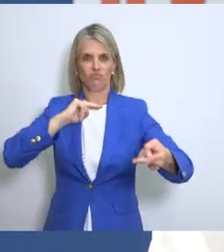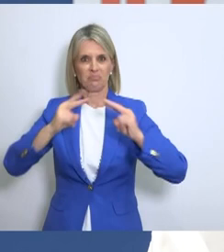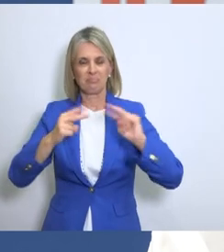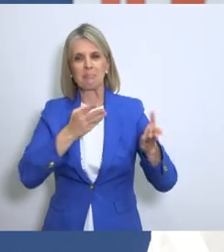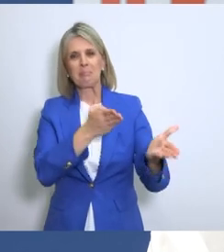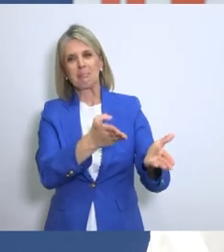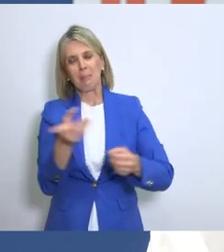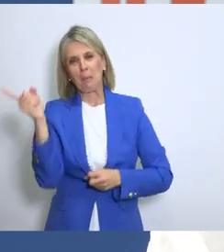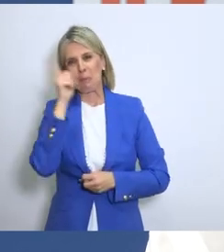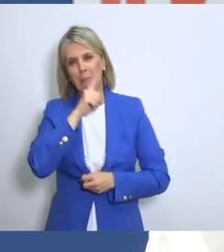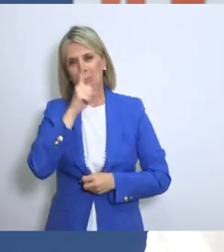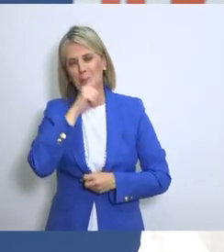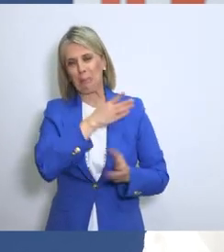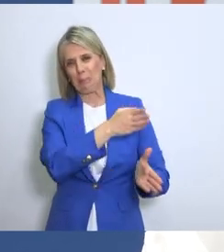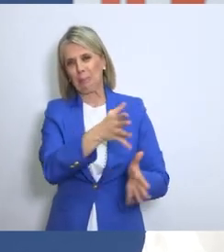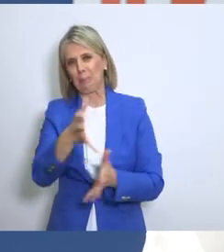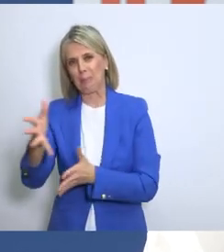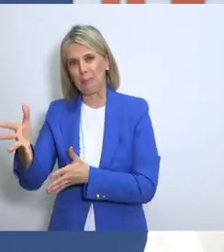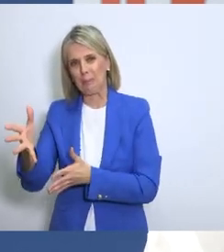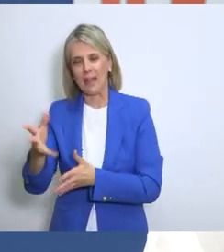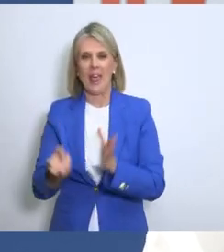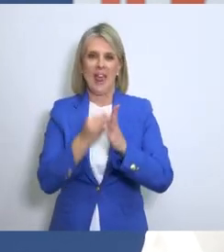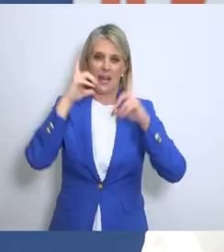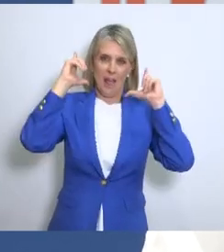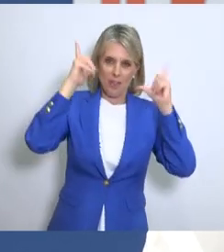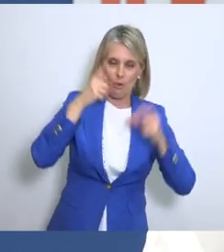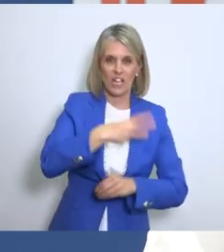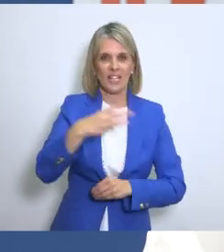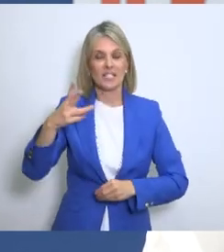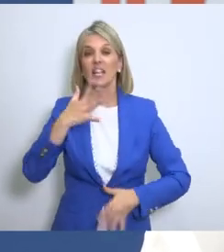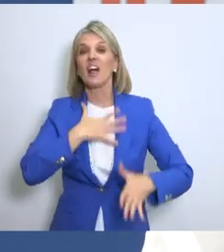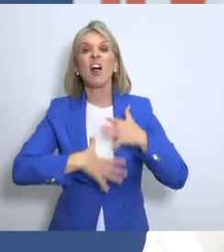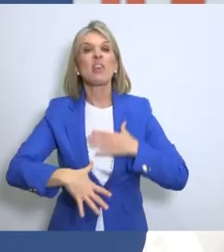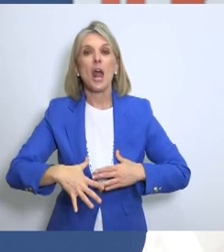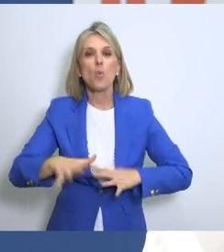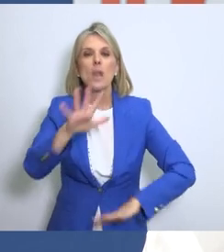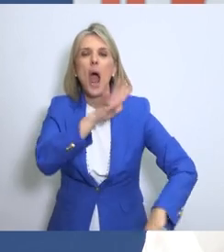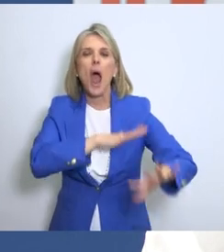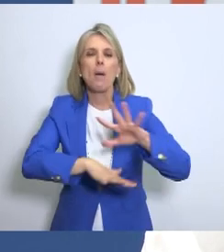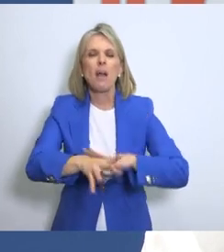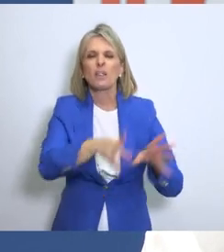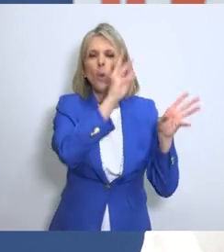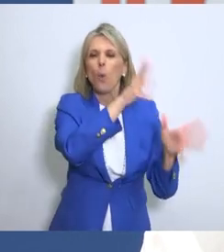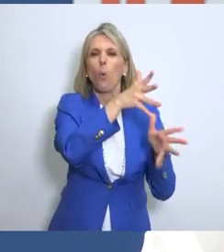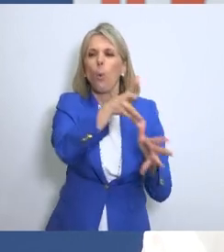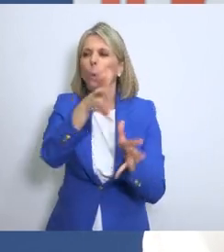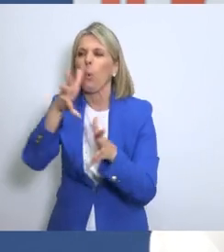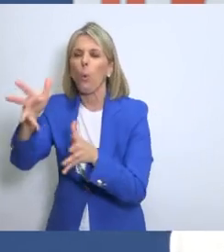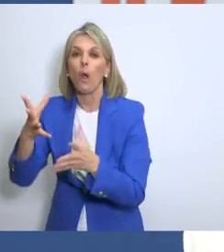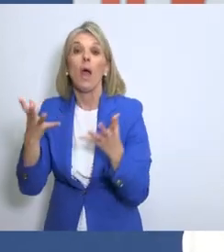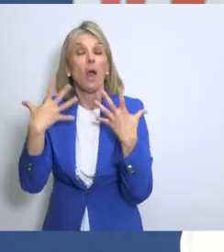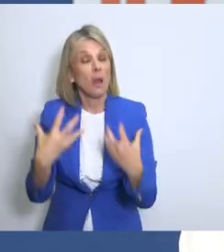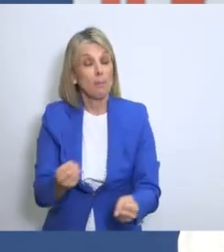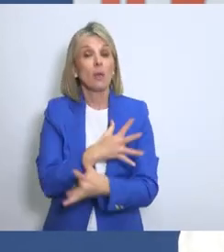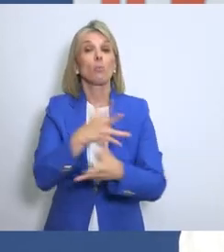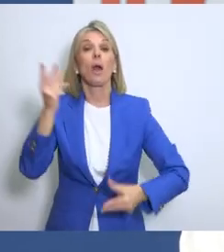Νέα Δημοκρατία, ΣΥΡΙΖΑ, όλο το αστικό πολιτικό προσωπικό θέλουν να εξαπατήσουν τον ελληνικό λαό σε όλα τα μεγάλα προβλήματα που